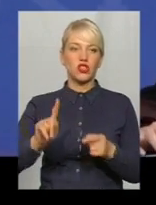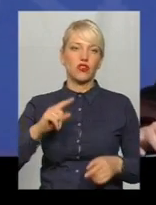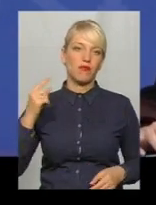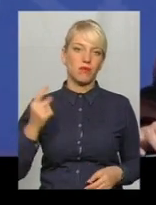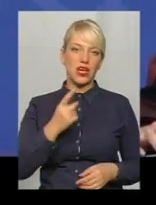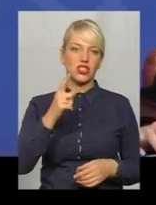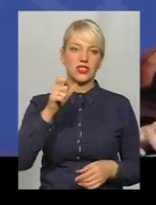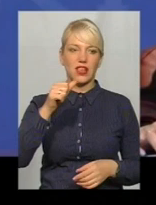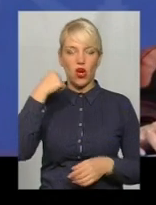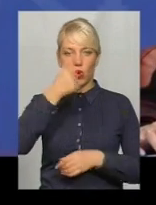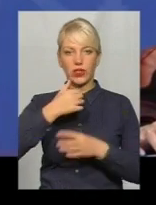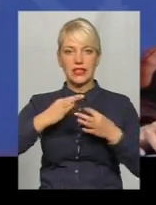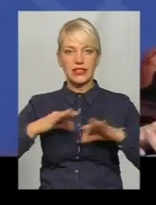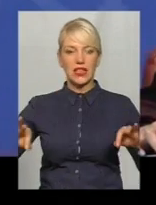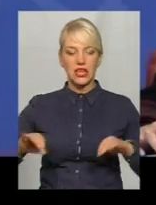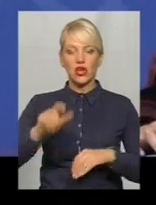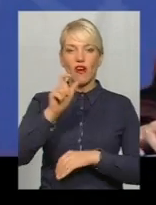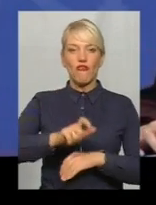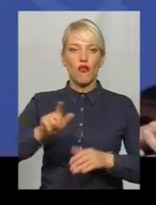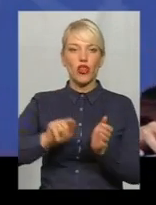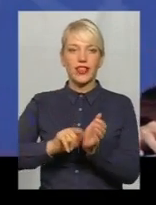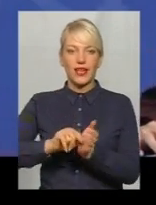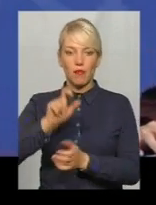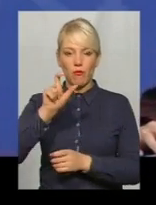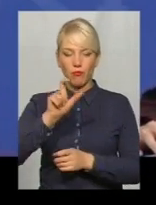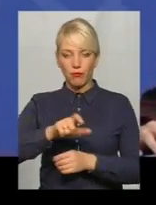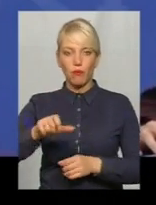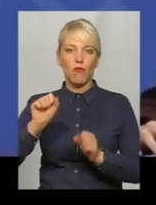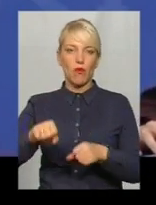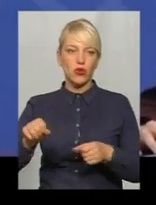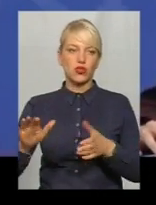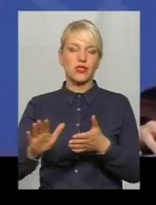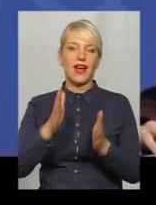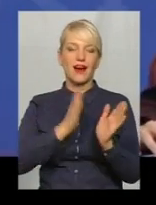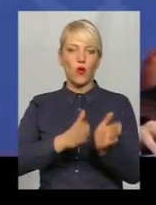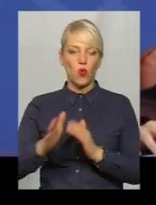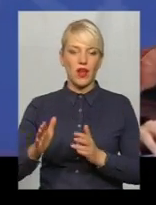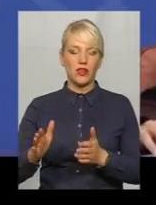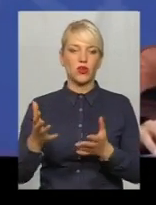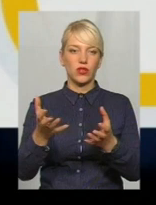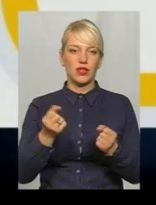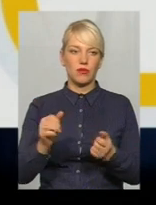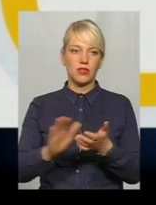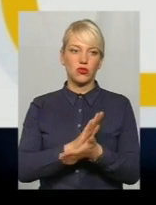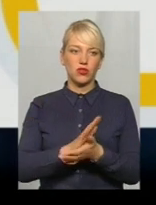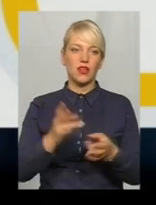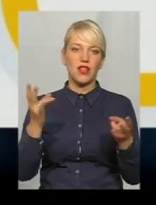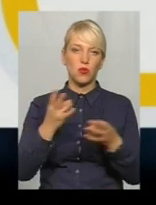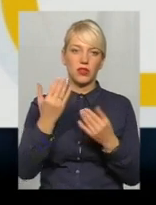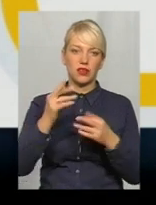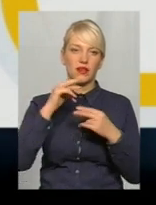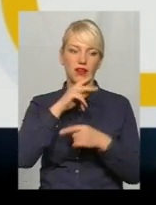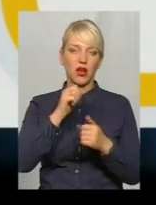роки незалежності вони можуть регулярно отримувати безкоштовно необхідні їм ліки.